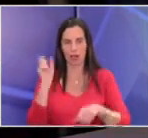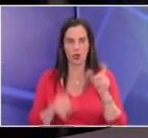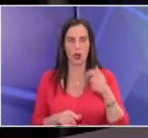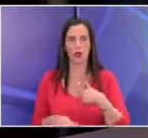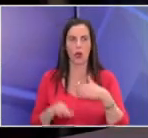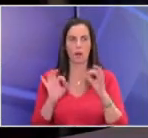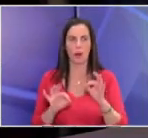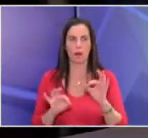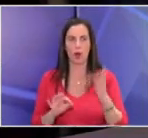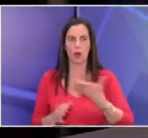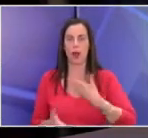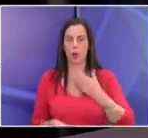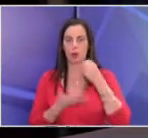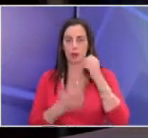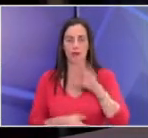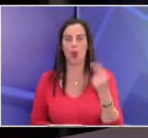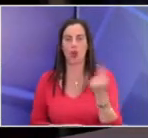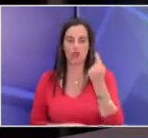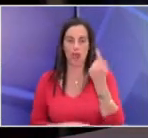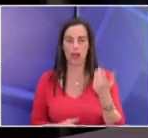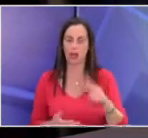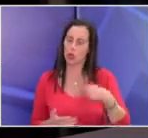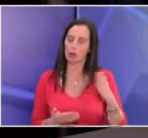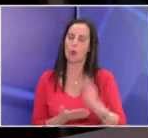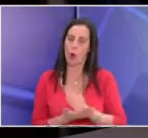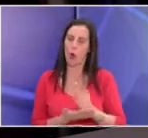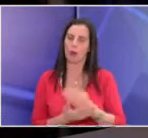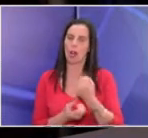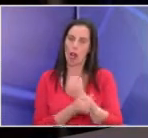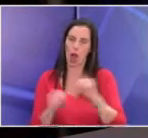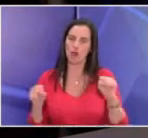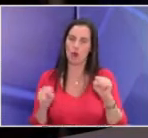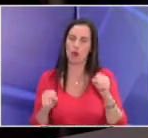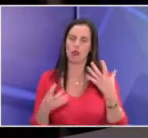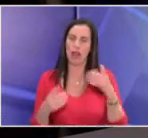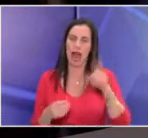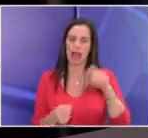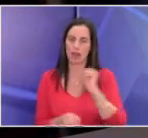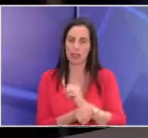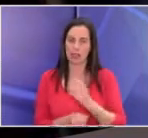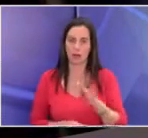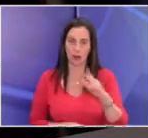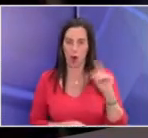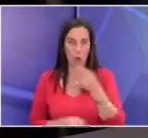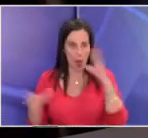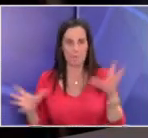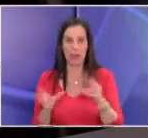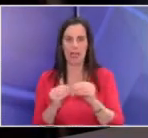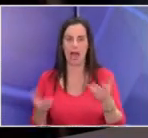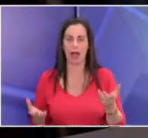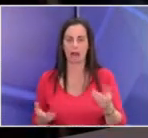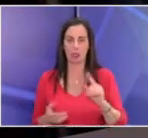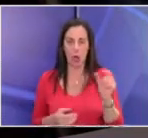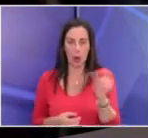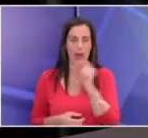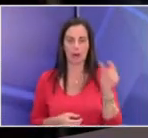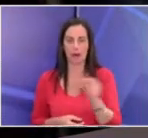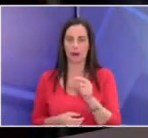שנים רבות בעצם ננטשה מבחינה תקציבית. רגע, תעצרי. אמרת, כמה לה עולה ביטחון. להחזיק אסיר בשנה? אנחנו עושים